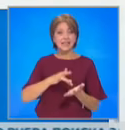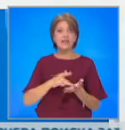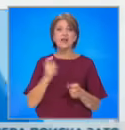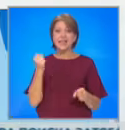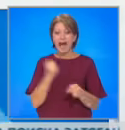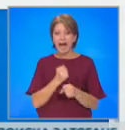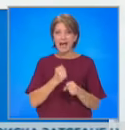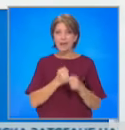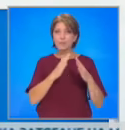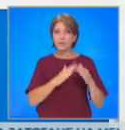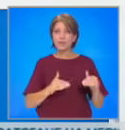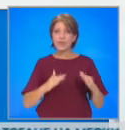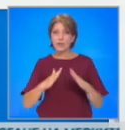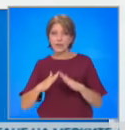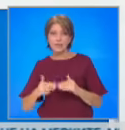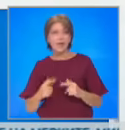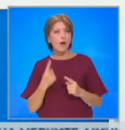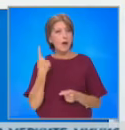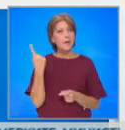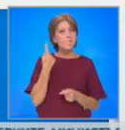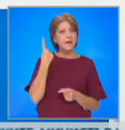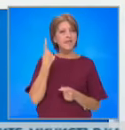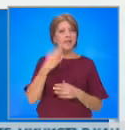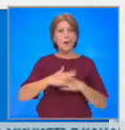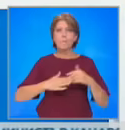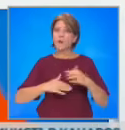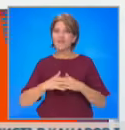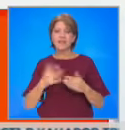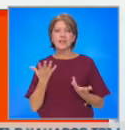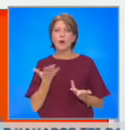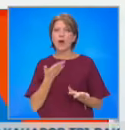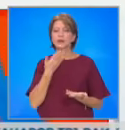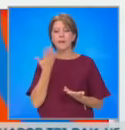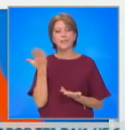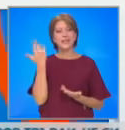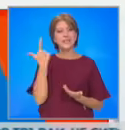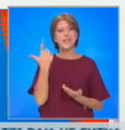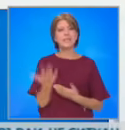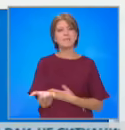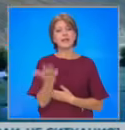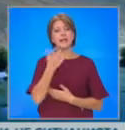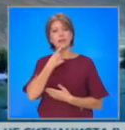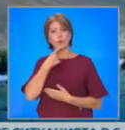първите занаяти, появили се преди 7000 години? Репортаж на Мария Чернева и Мартин Костов.